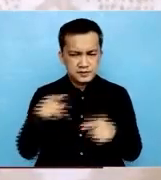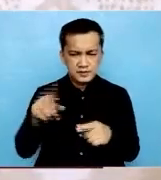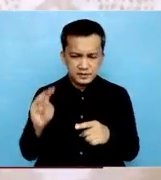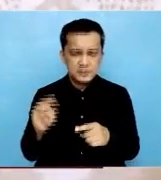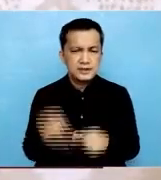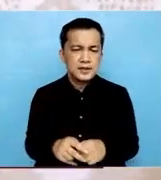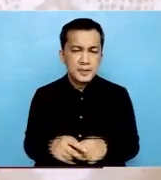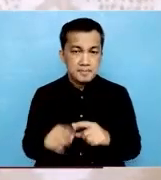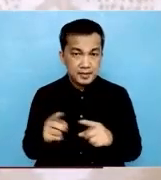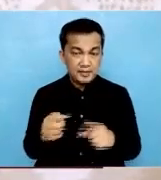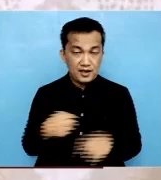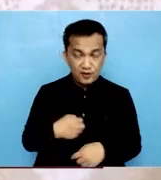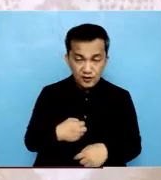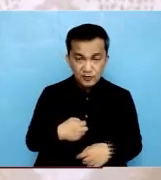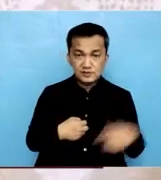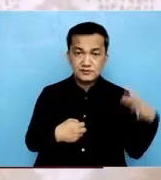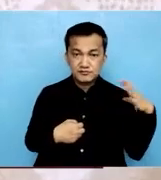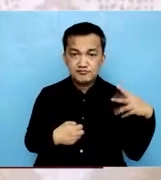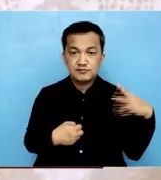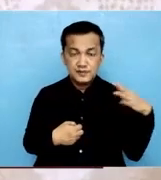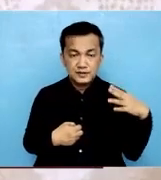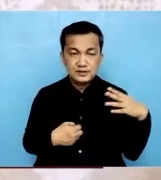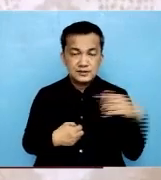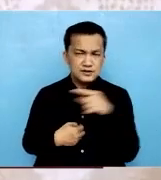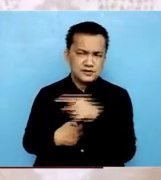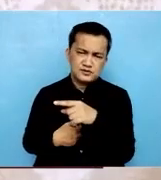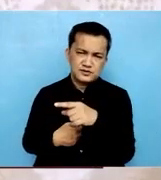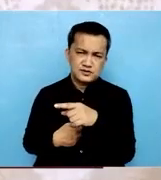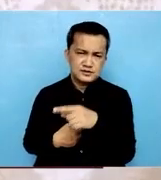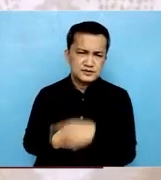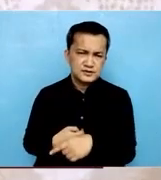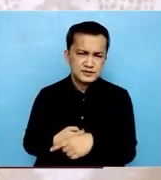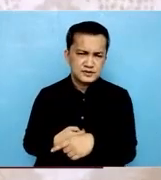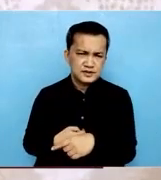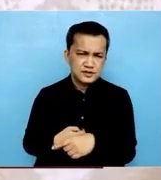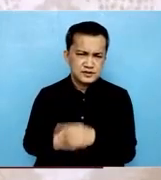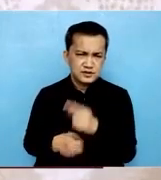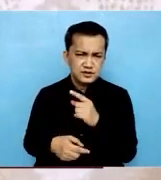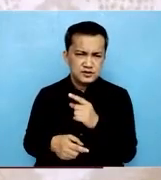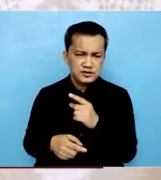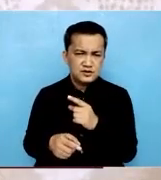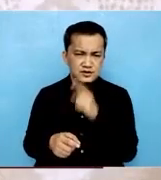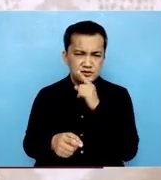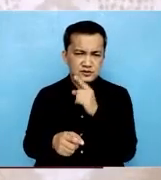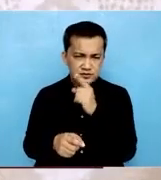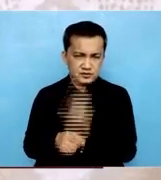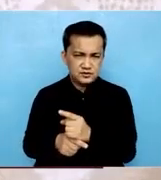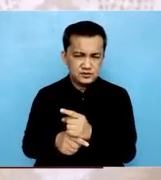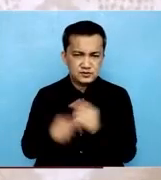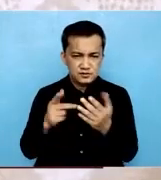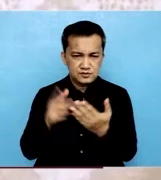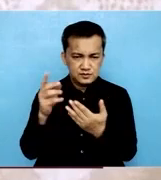habang siguro nag-aantay dun sa actual na seremonya